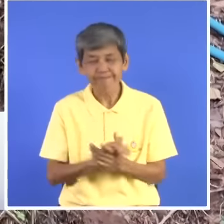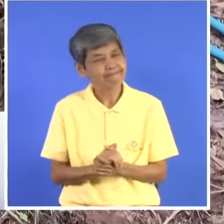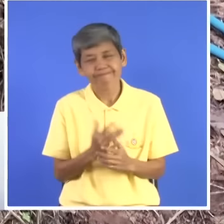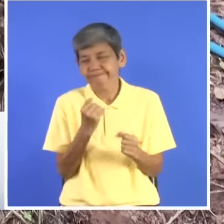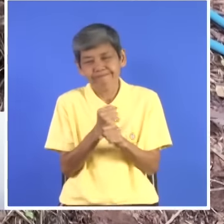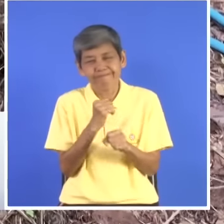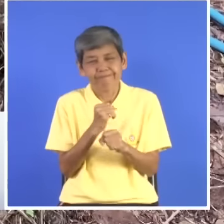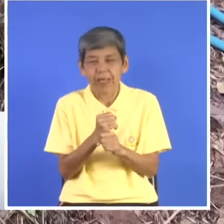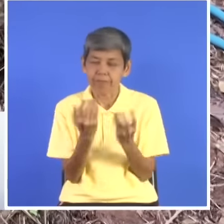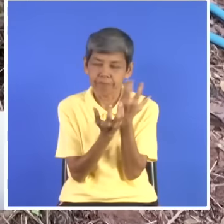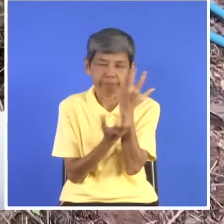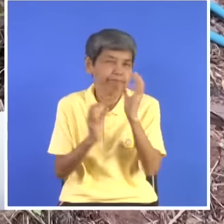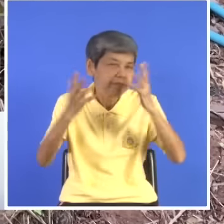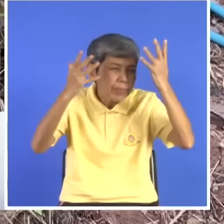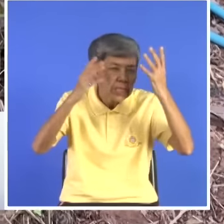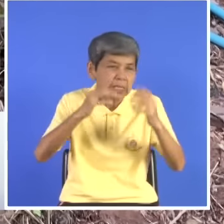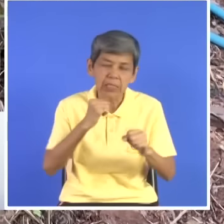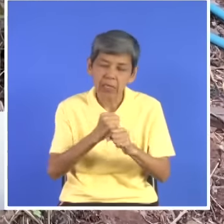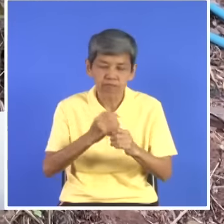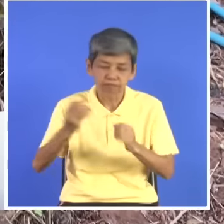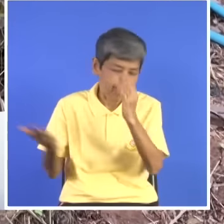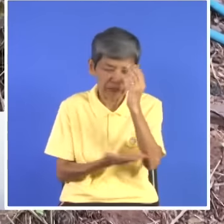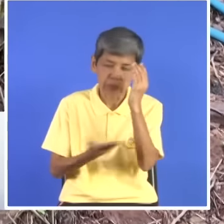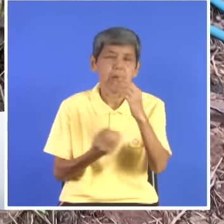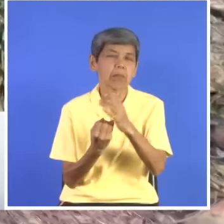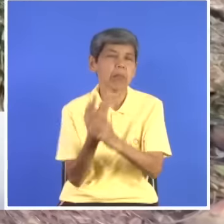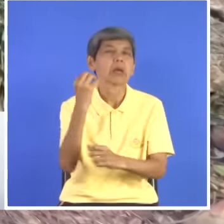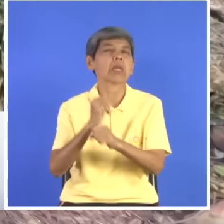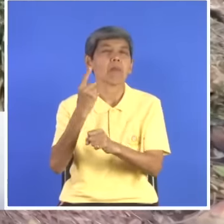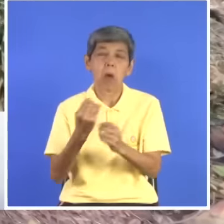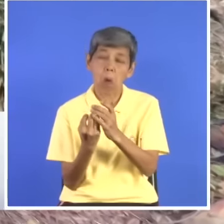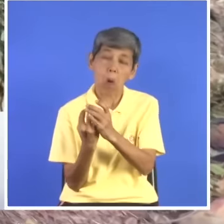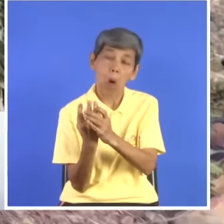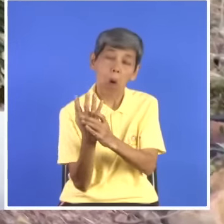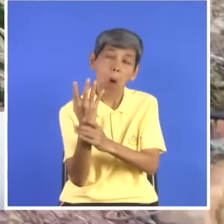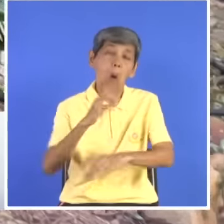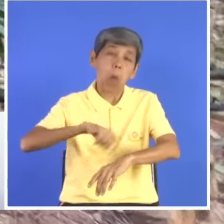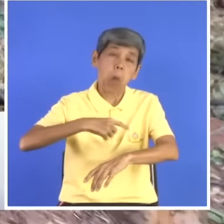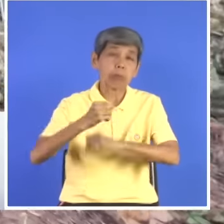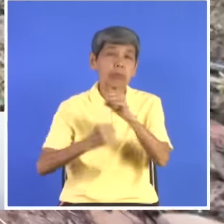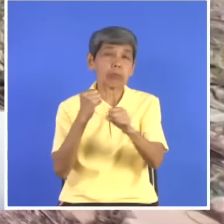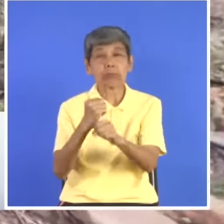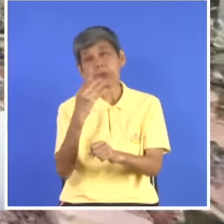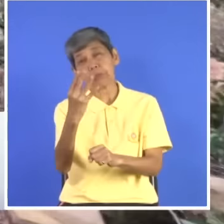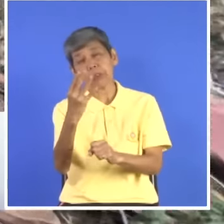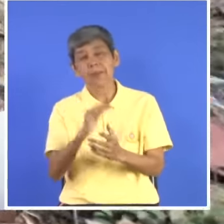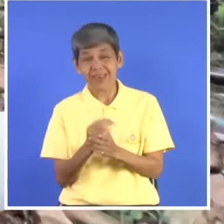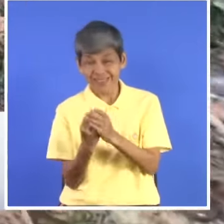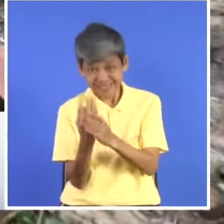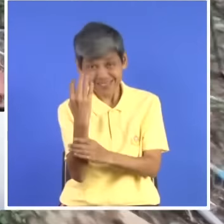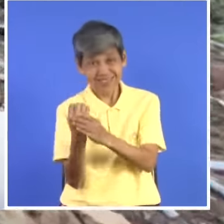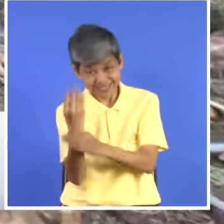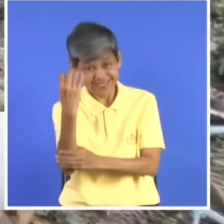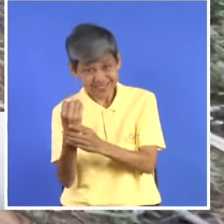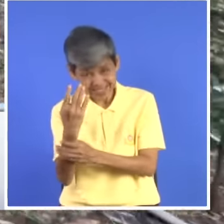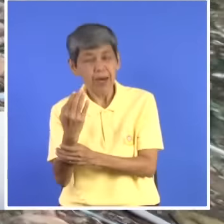ามารถให้ผลผลิตได้ต่อไปแล้วต้องนำออกแล้วก็ปลูกใหม่เท่านั้นกว่าจะให้ผลผลิตก็ต้องใช้เวลามากกว่า4ปีส่วนต้นอื่นๆอ้าวกิ่ง